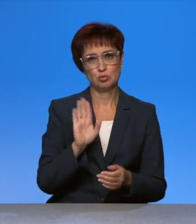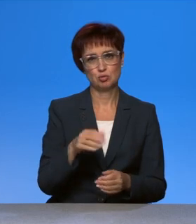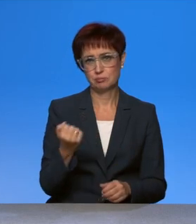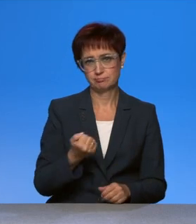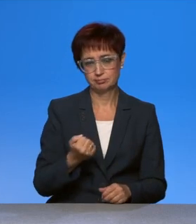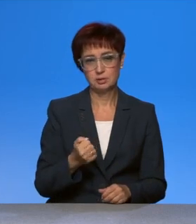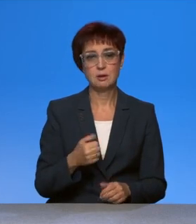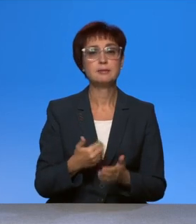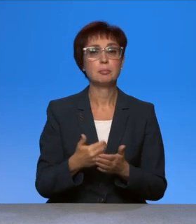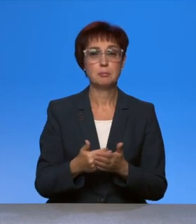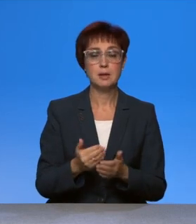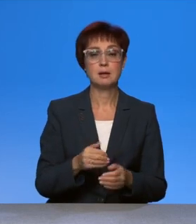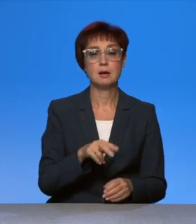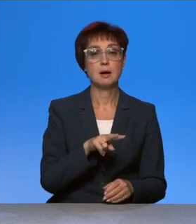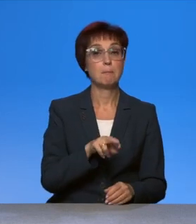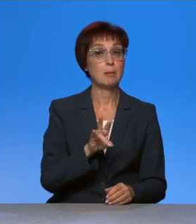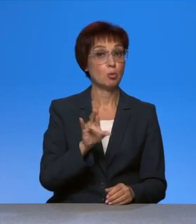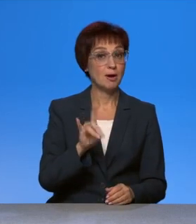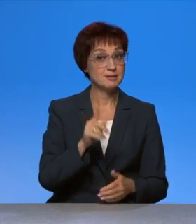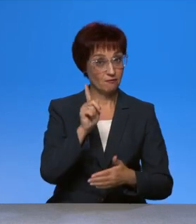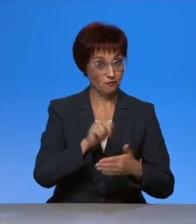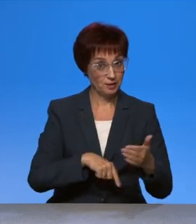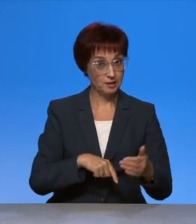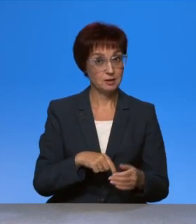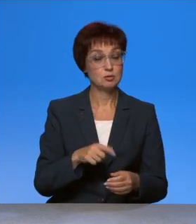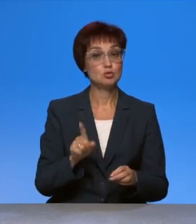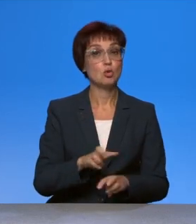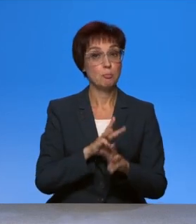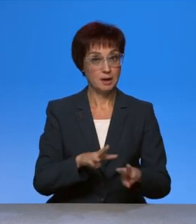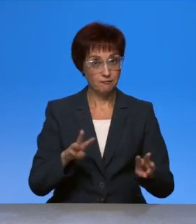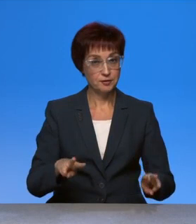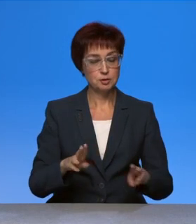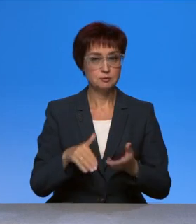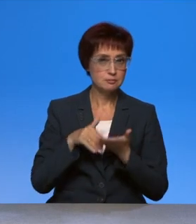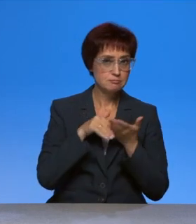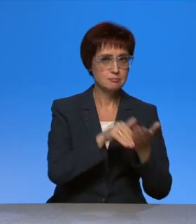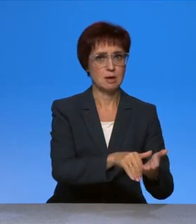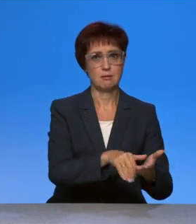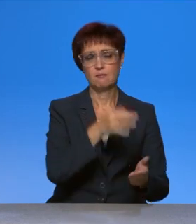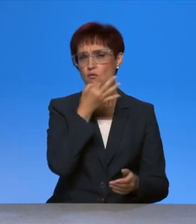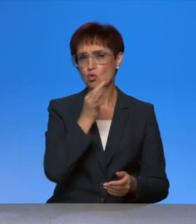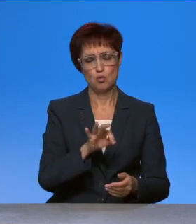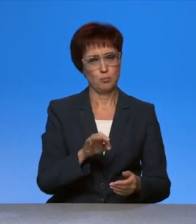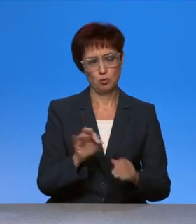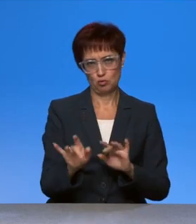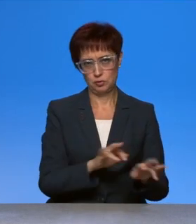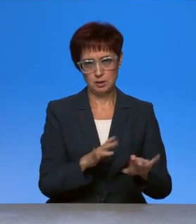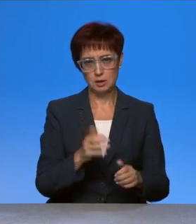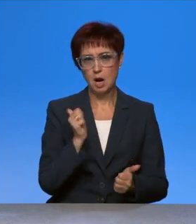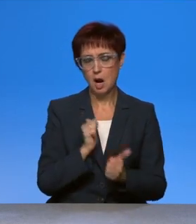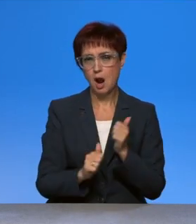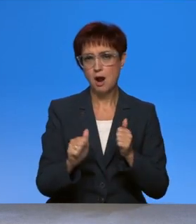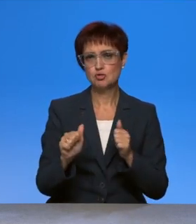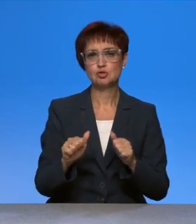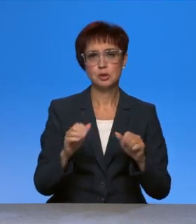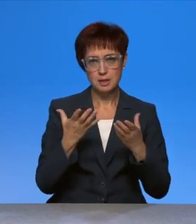точно в то, что именно во всем им поможет правительство. Они каждый день поют гимн Папуа-Новой Гвинеи, как не потому что это нужно, а